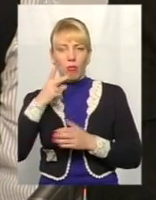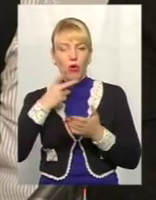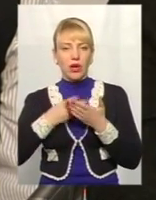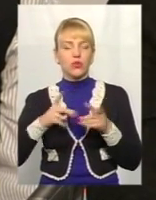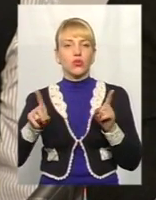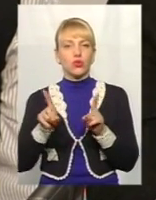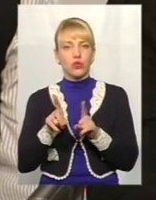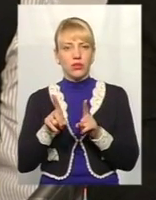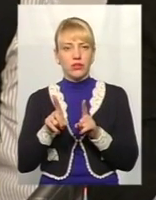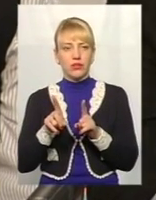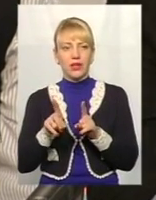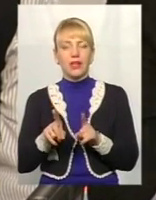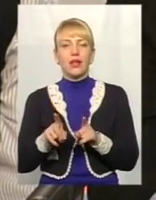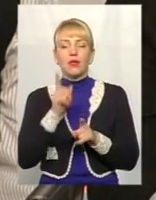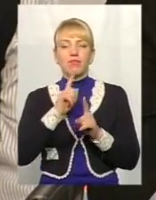що